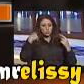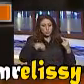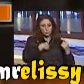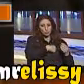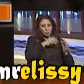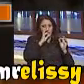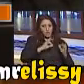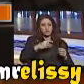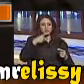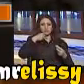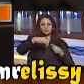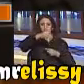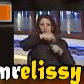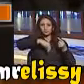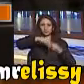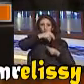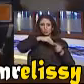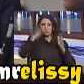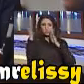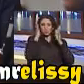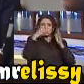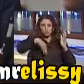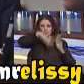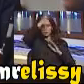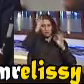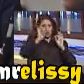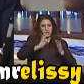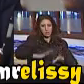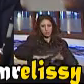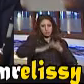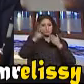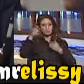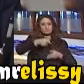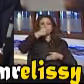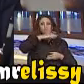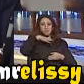يبقى في رعاية طبية. انا بعزيك يا عبد العزيز بقاء لله يعني وعزائي